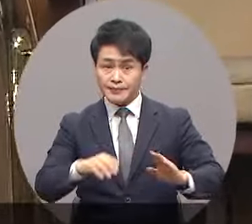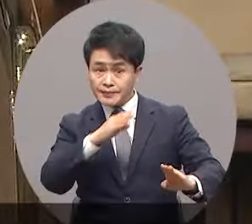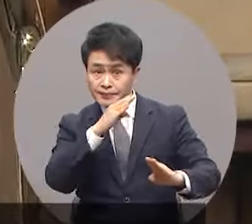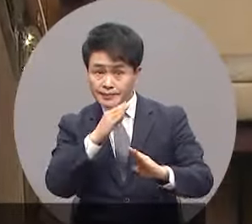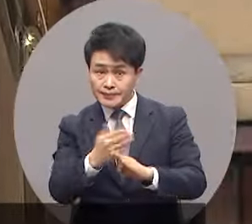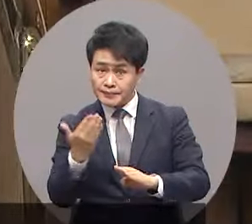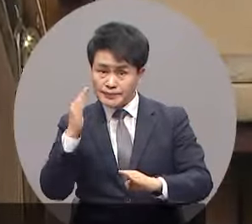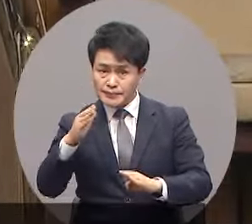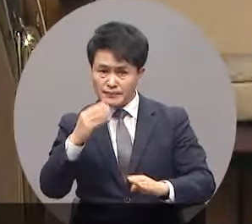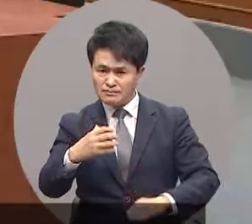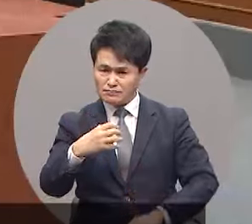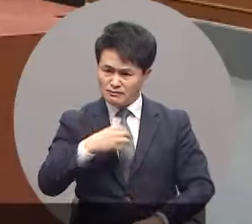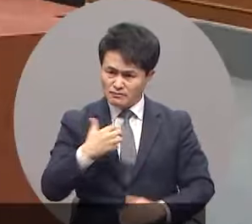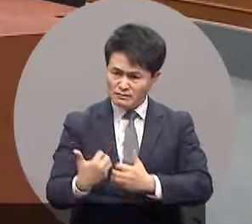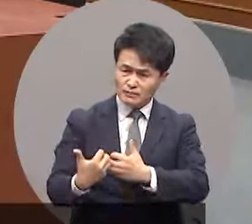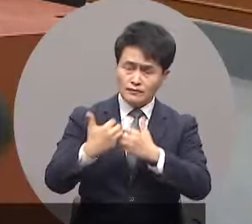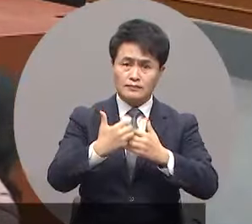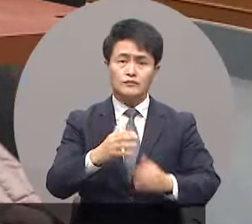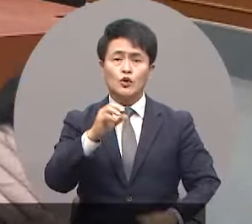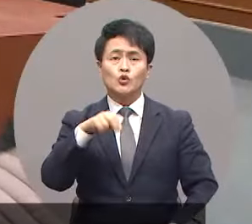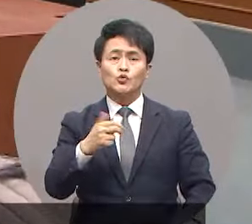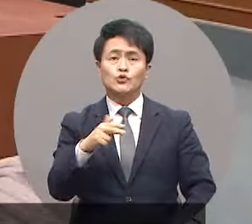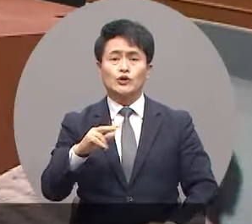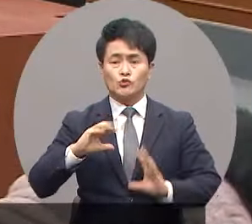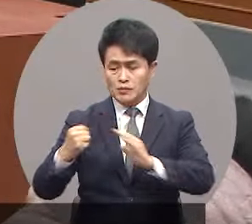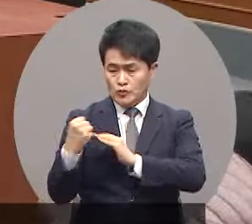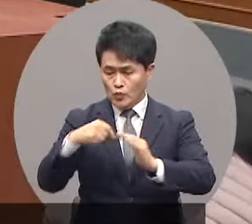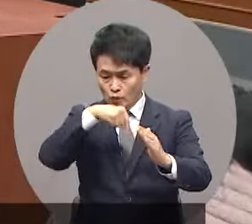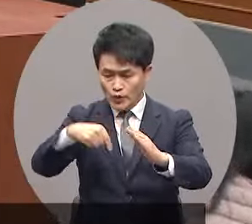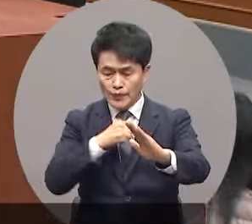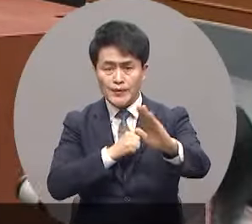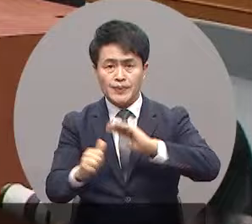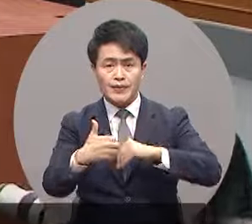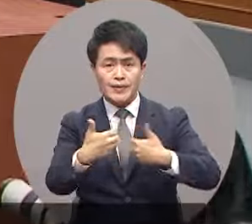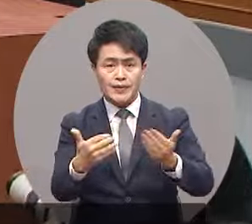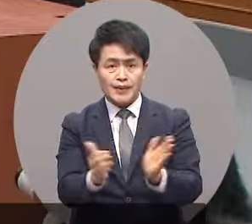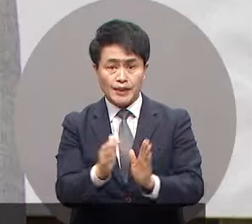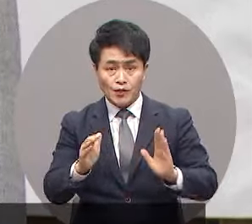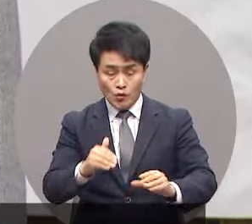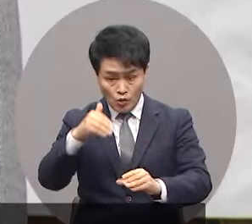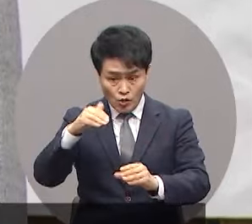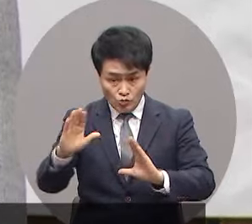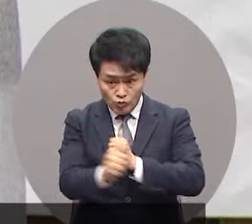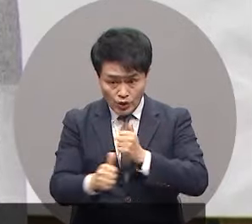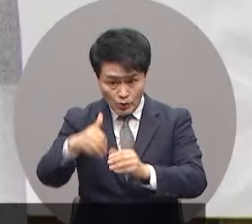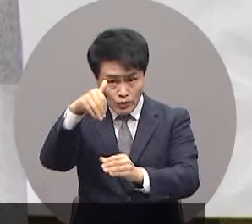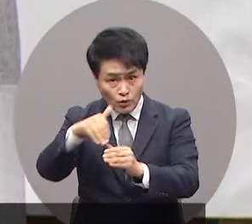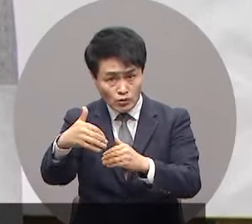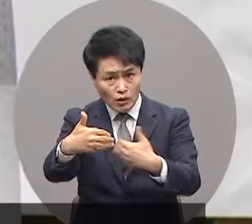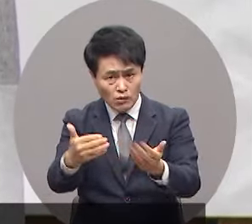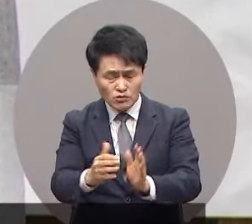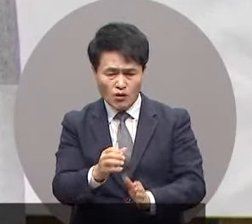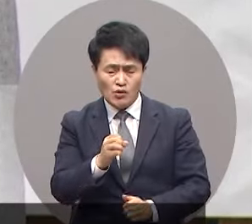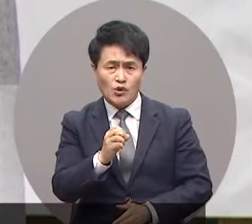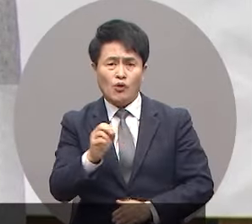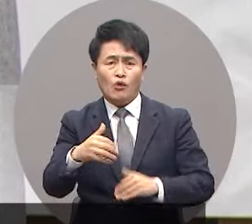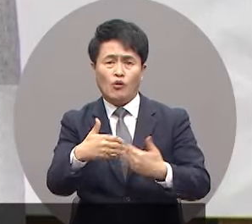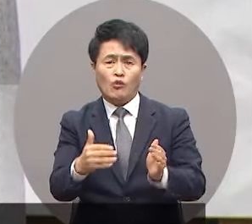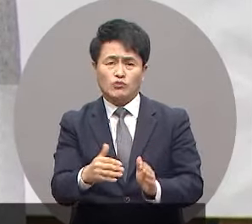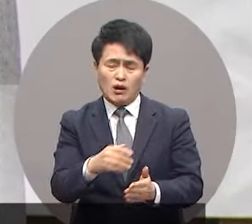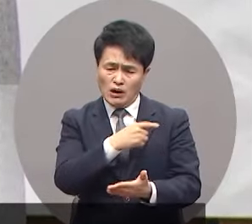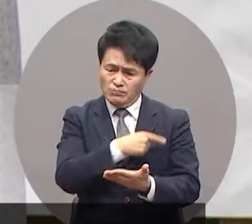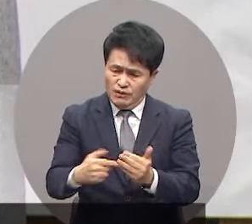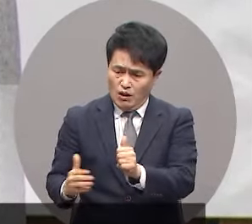북한의 최근 무력 도발에 대해 윤재욱 국민의힘 원내대표는 우리 총선을 앞두고 여당의 불리한 여론을 조성하는